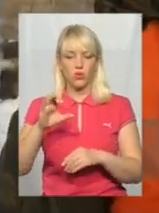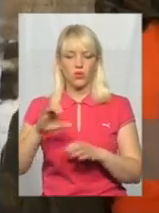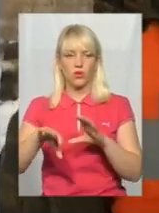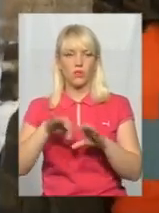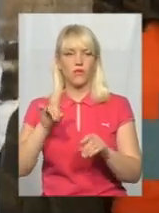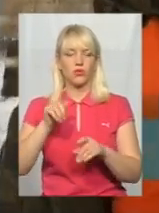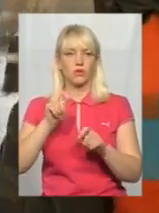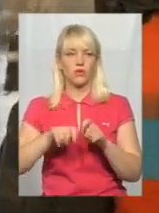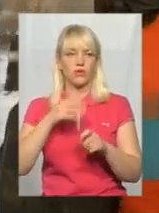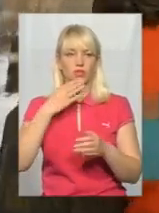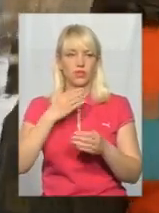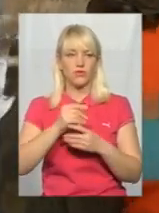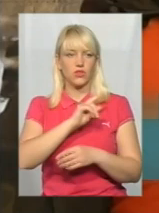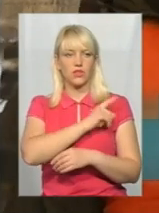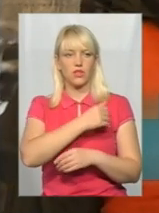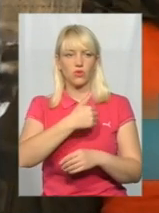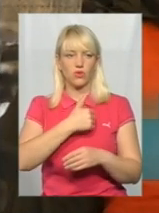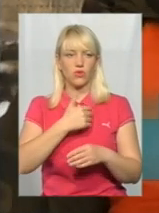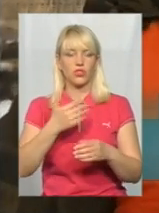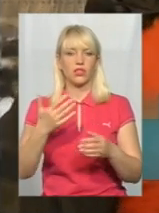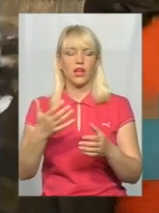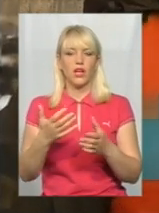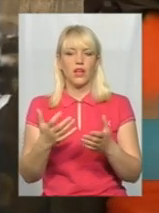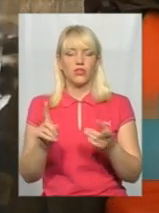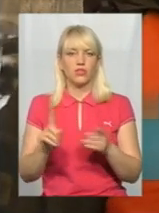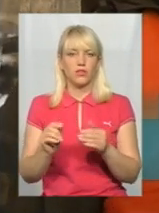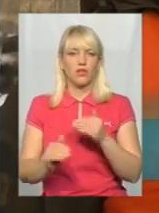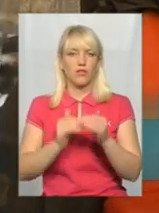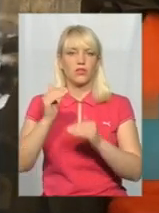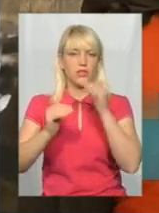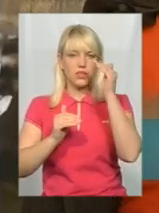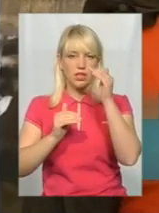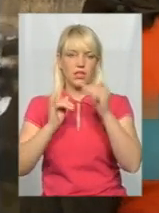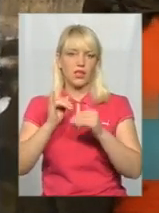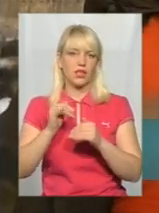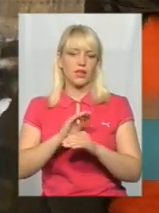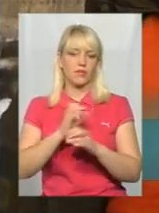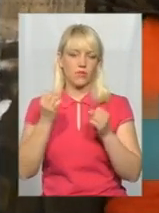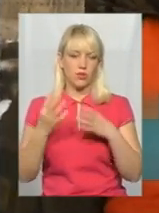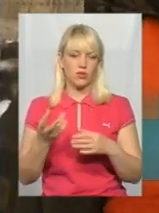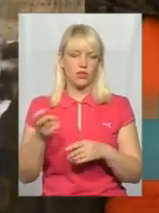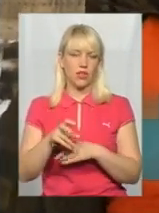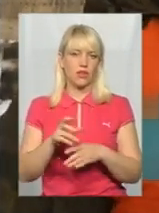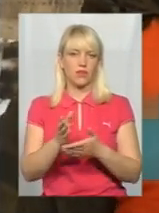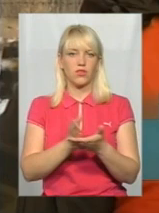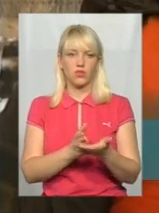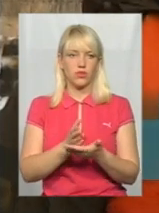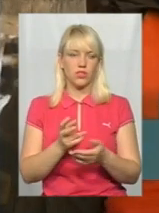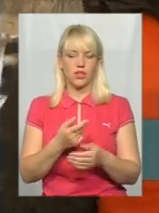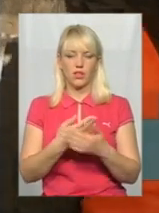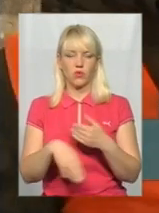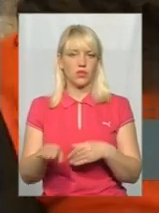Хочеться досягати чогось більшого, рости, просто так прийти, відслужити і піти. Я не бачу